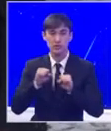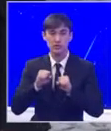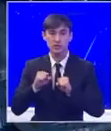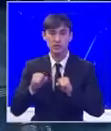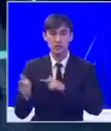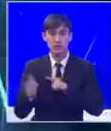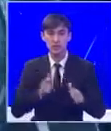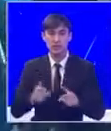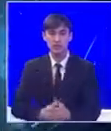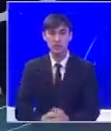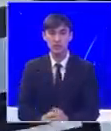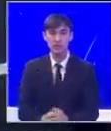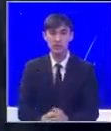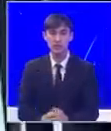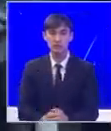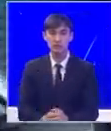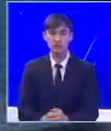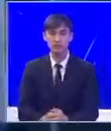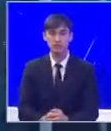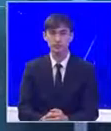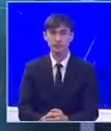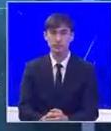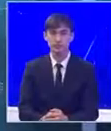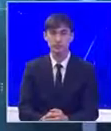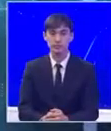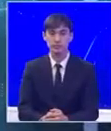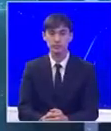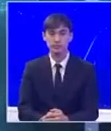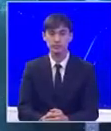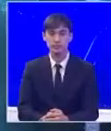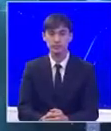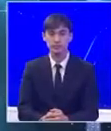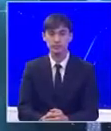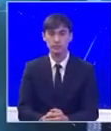подготовленности. Лилия Штогрина, Жай Курманбаев, телеканал ЖТСУ.